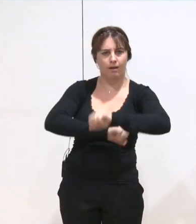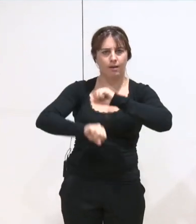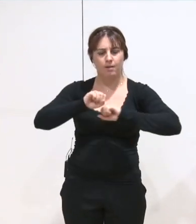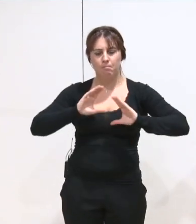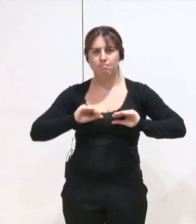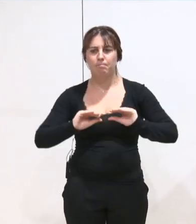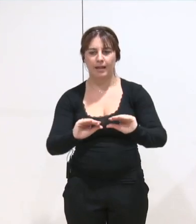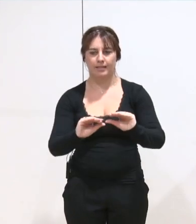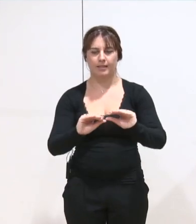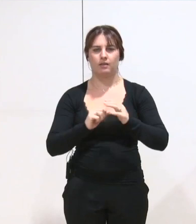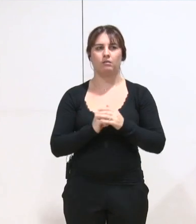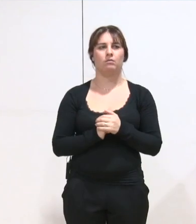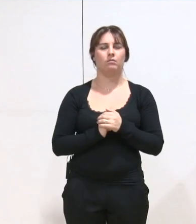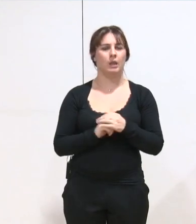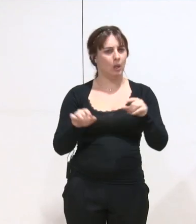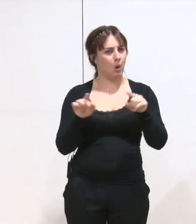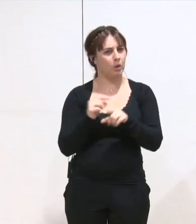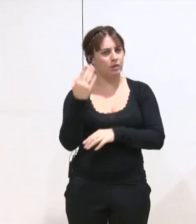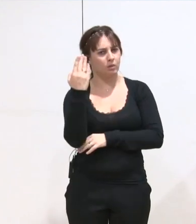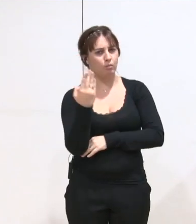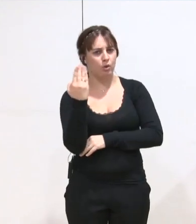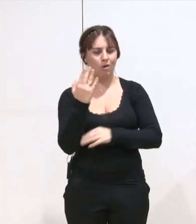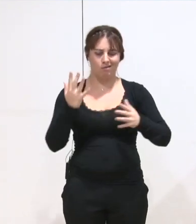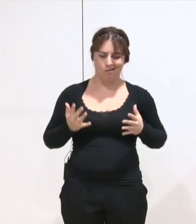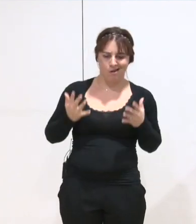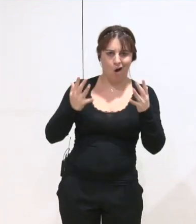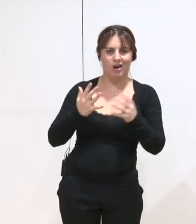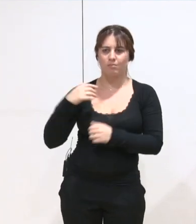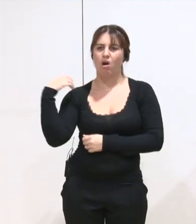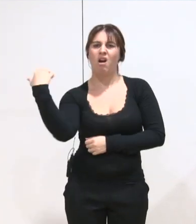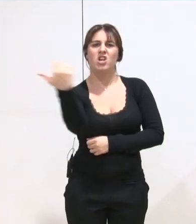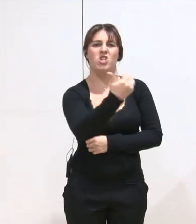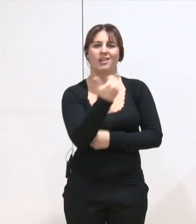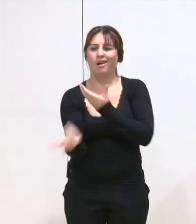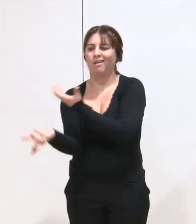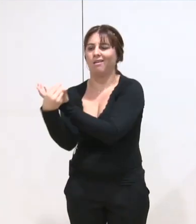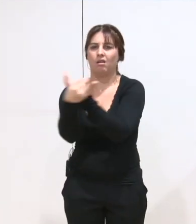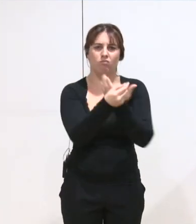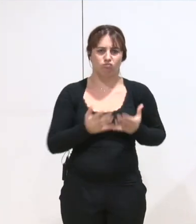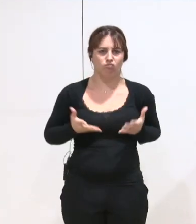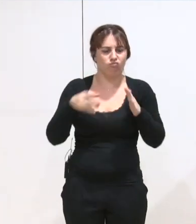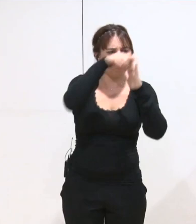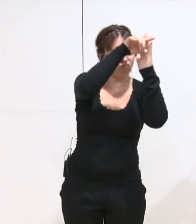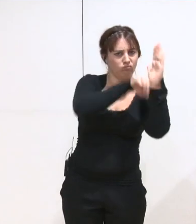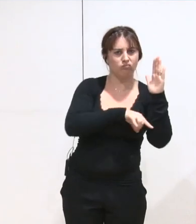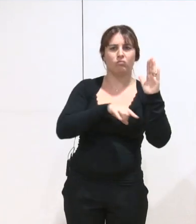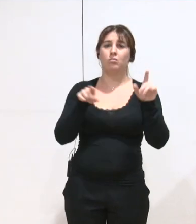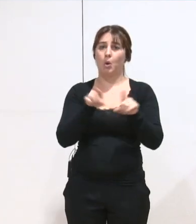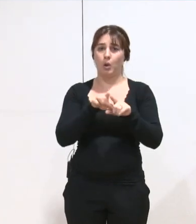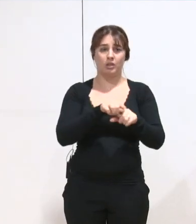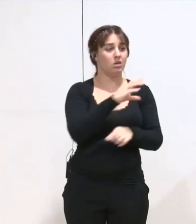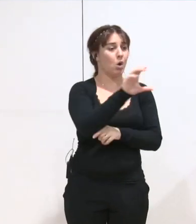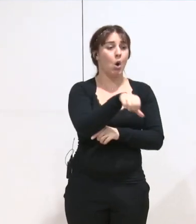et en identifiant de manière assez claire les engagements des uns et des autres, accompagner au plus près le relogement de